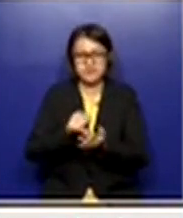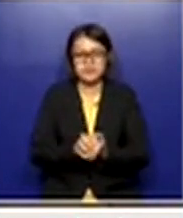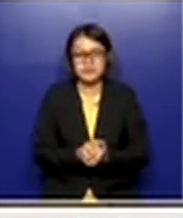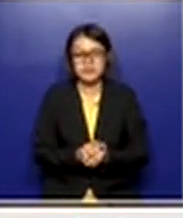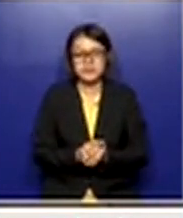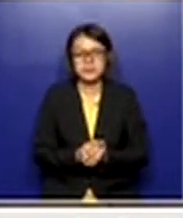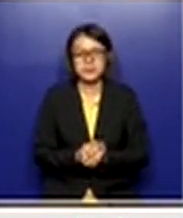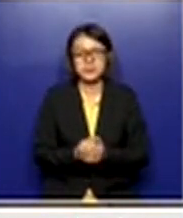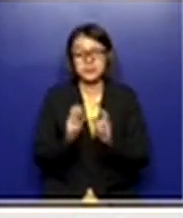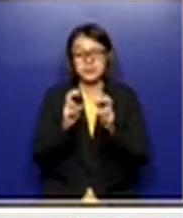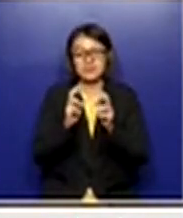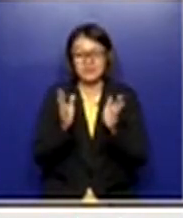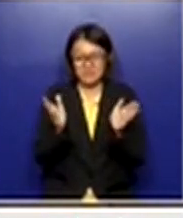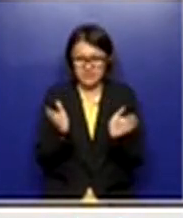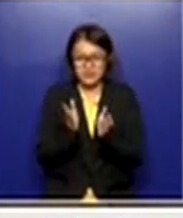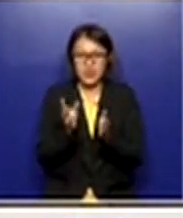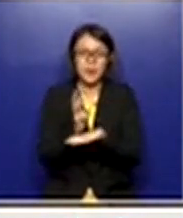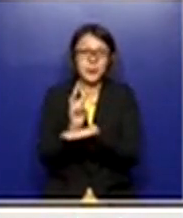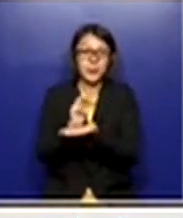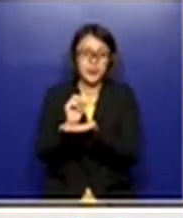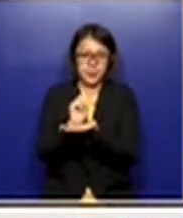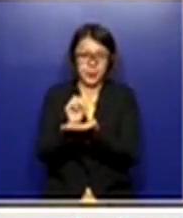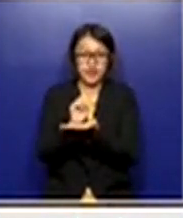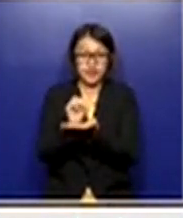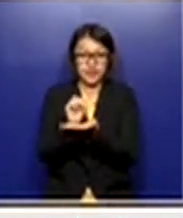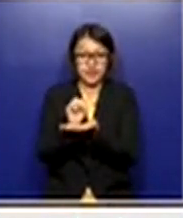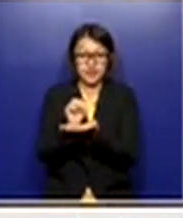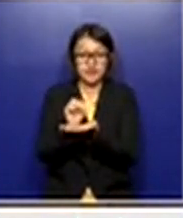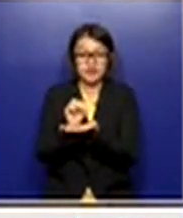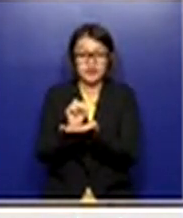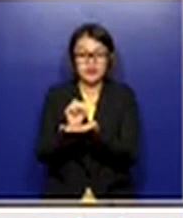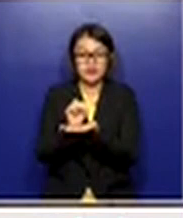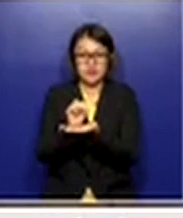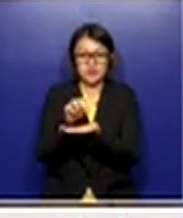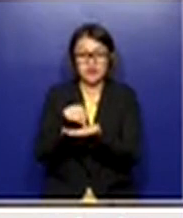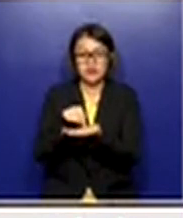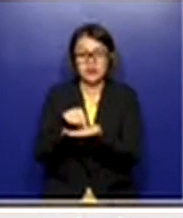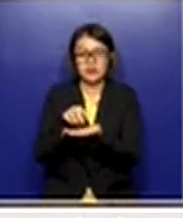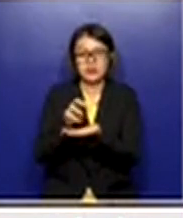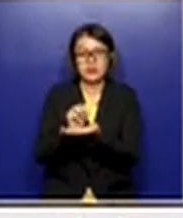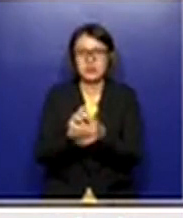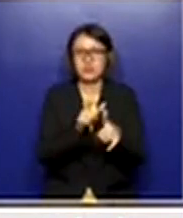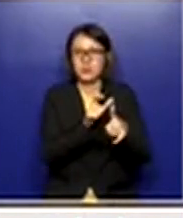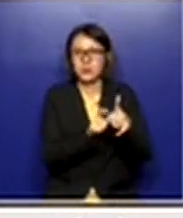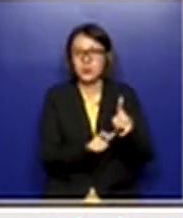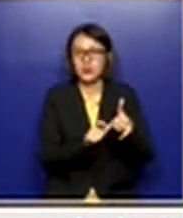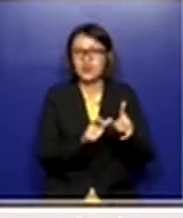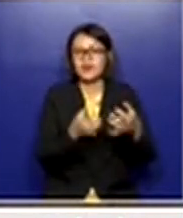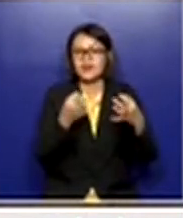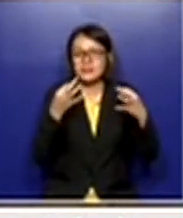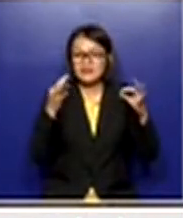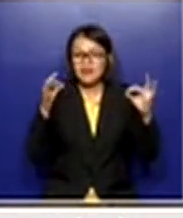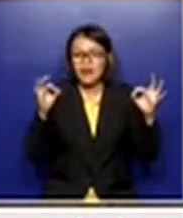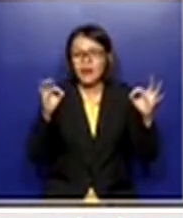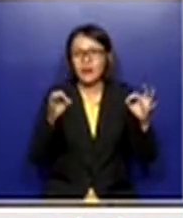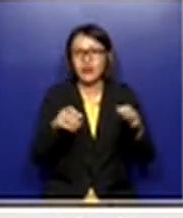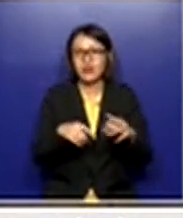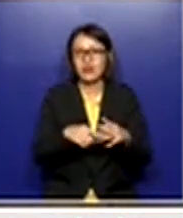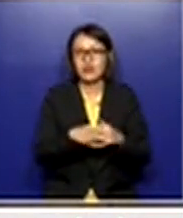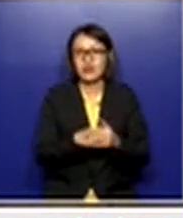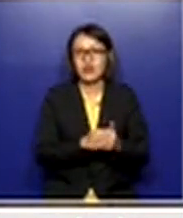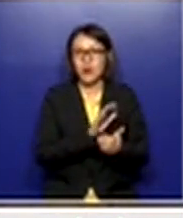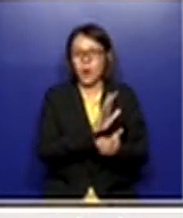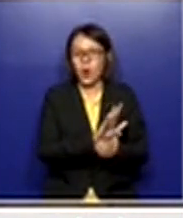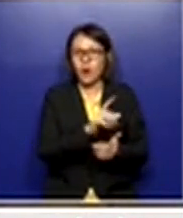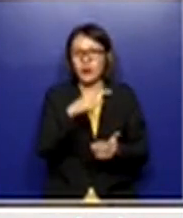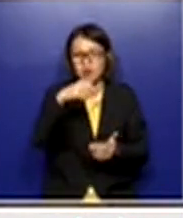สั้นๆค่ะประเด็นเรื่องมูลนิธิต้องขอเรียนว่าเนื่องจากมูลนิธิเป็นนิติบุคคลอิสระเป็นพาร์ทเนอร์ของไทย PBS นะคะ